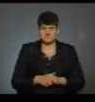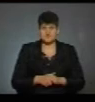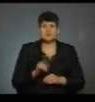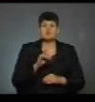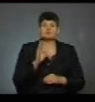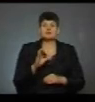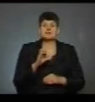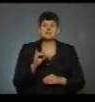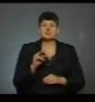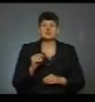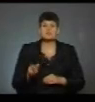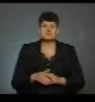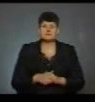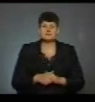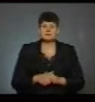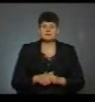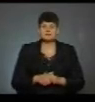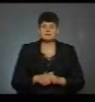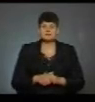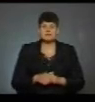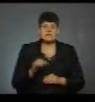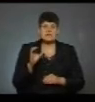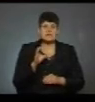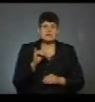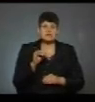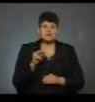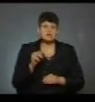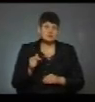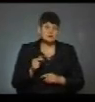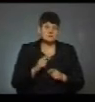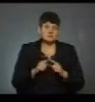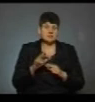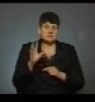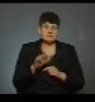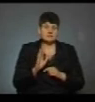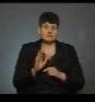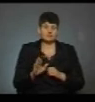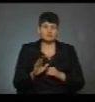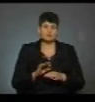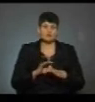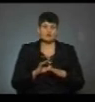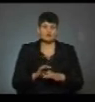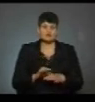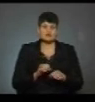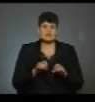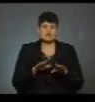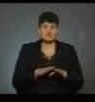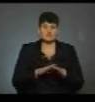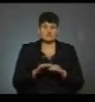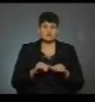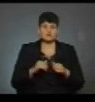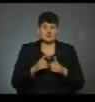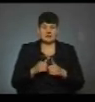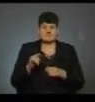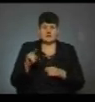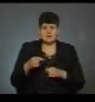січні? В січні, скоріше всього, ми будемо проводити знову за рішенням виконкому, яке вимагає від